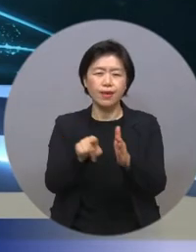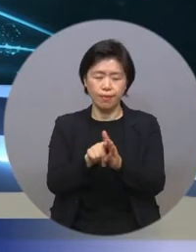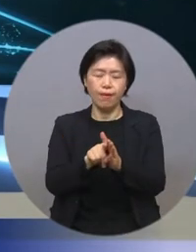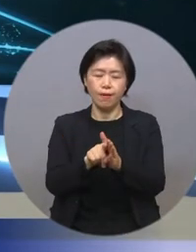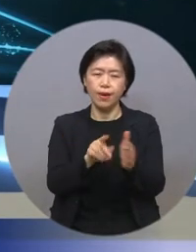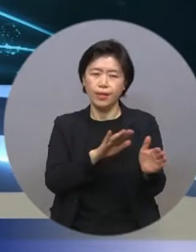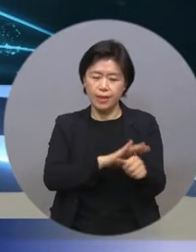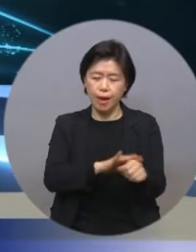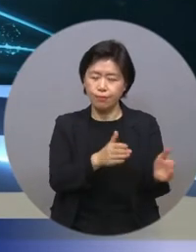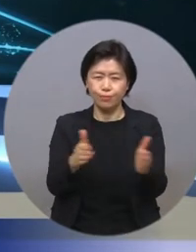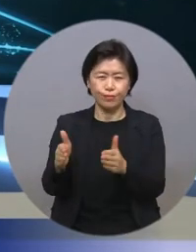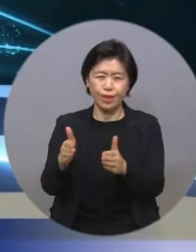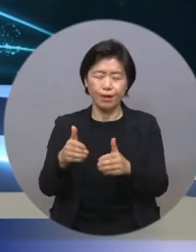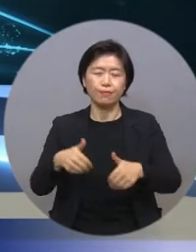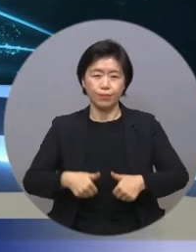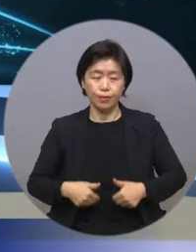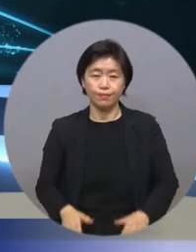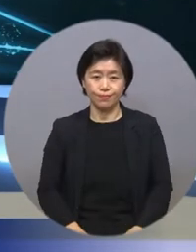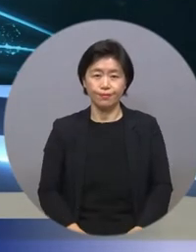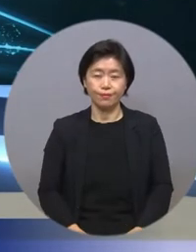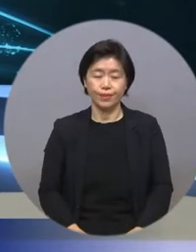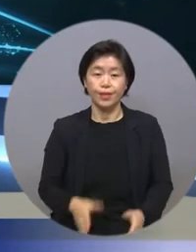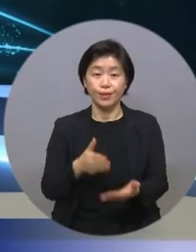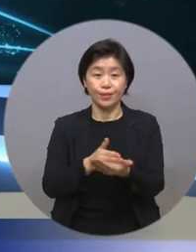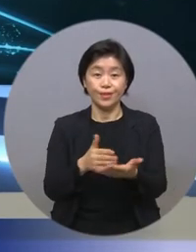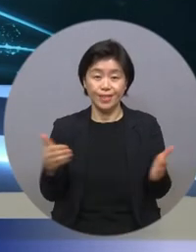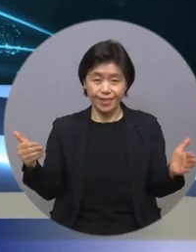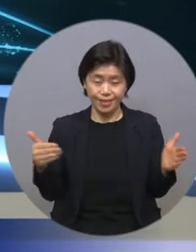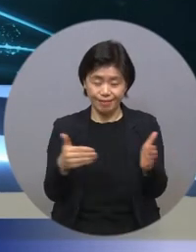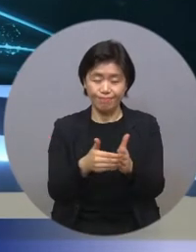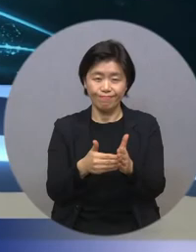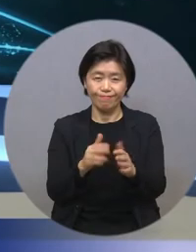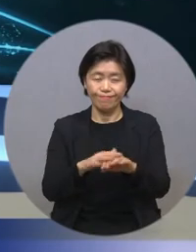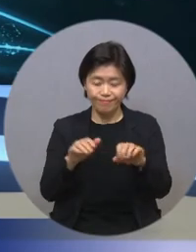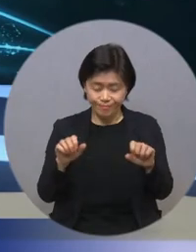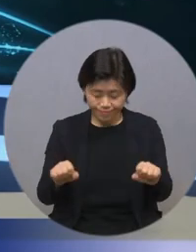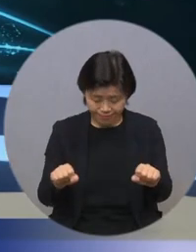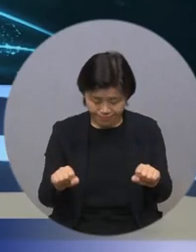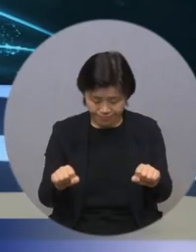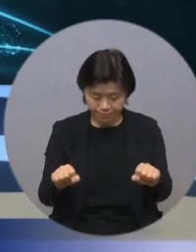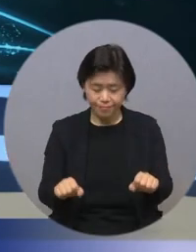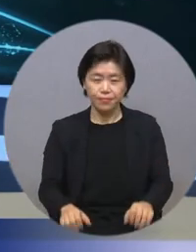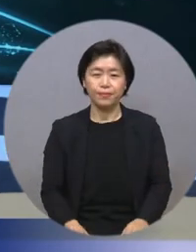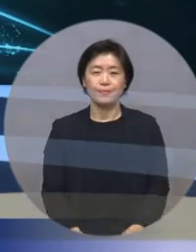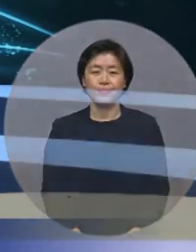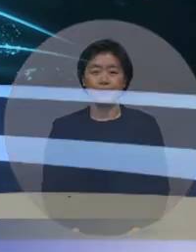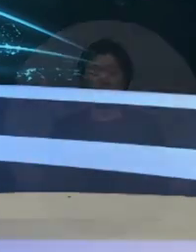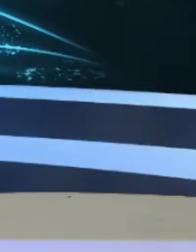필요하겠습니다. 이상 복지TV 뉴스를 마칩니다. 시청해주신 여러분 고맙습니다.